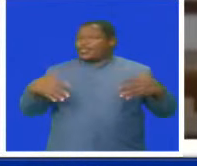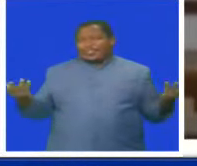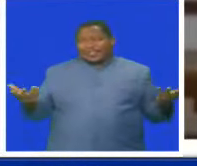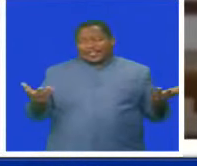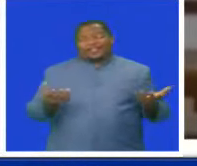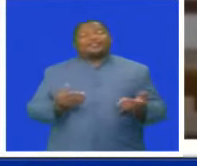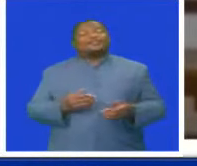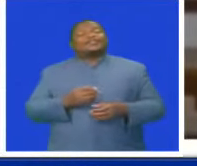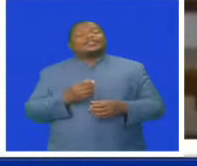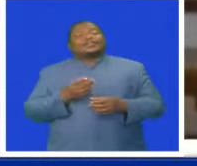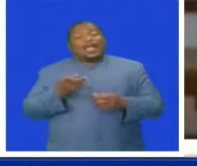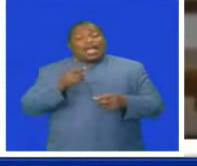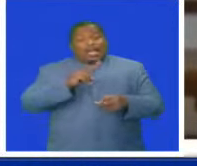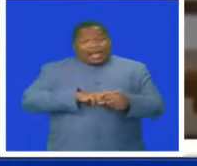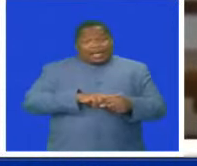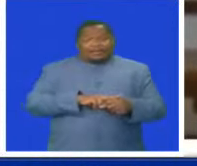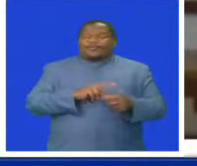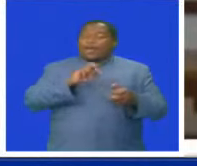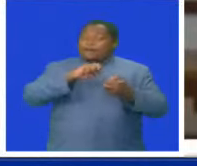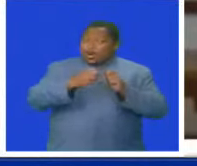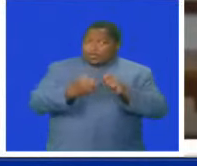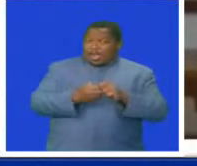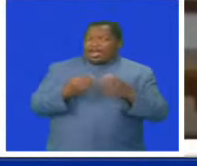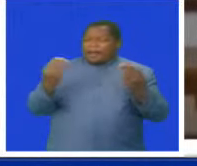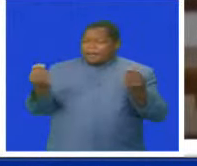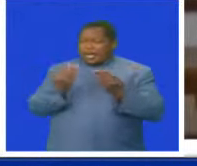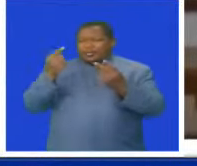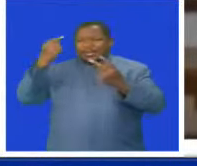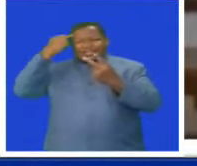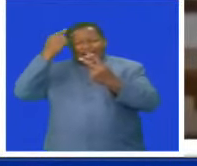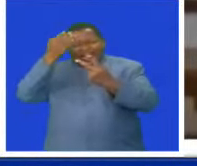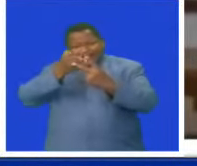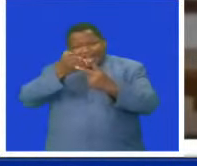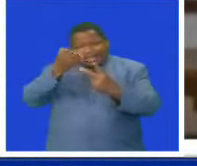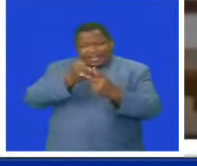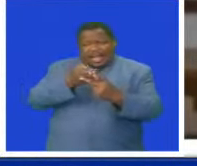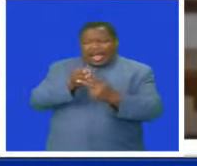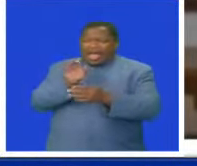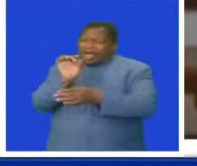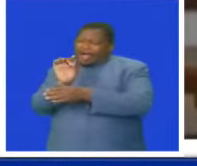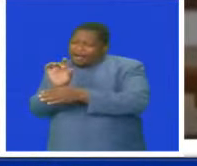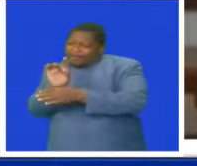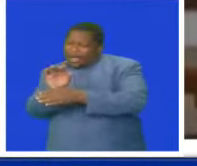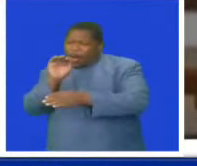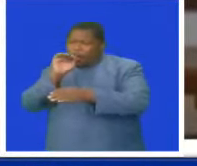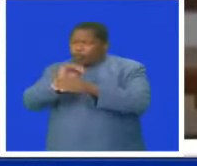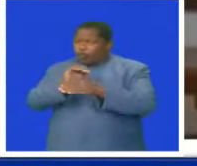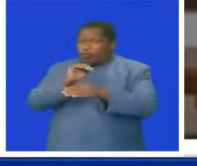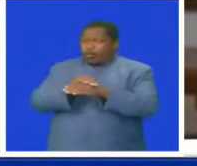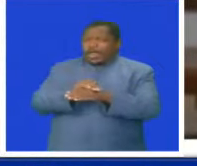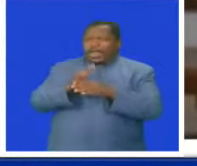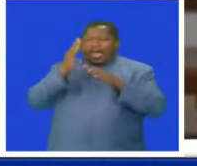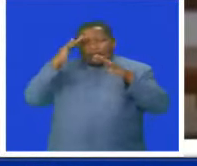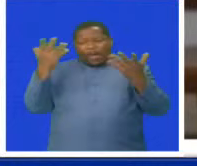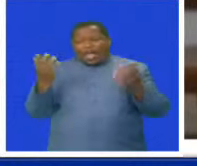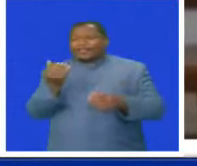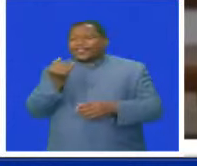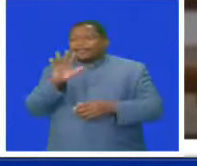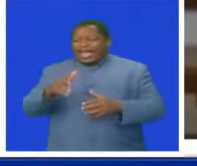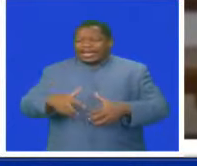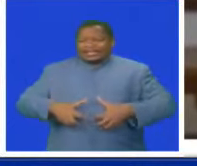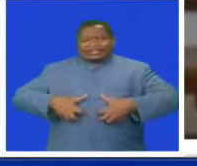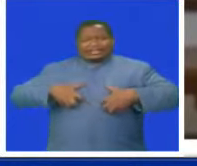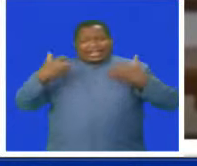sathola ukuthi kuba indaba yetengqondo lokufaka ekhathi bantu kungakhoni ukuthi manager nje ienga umuntu ukhanze